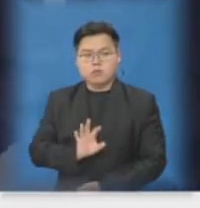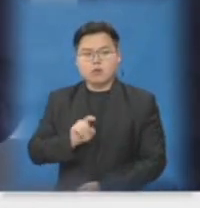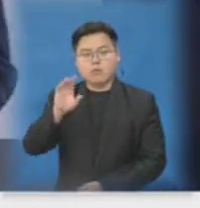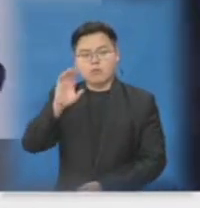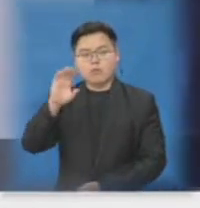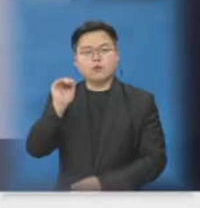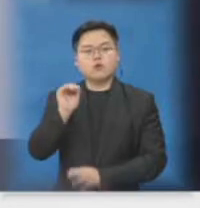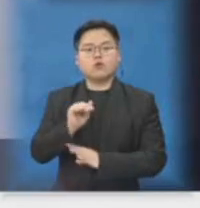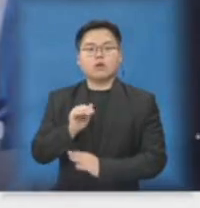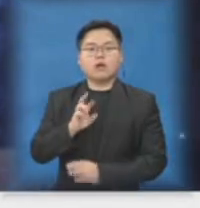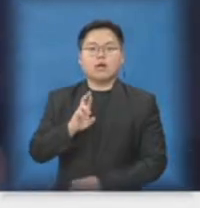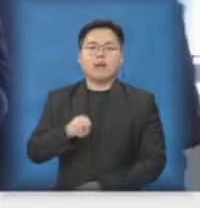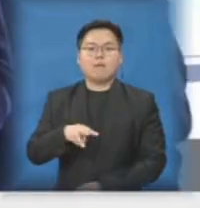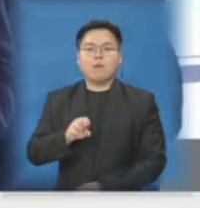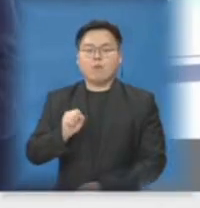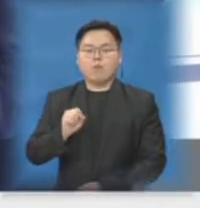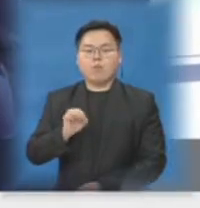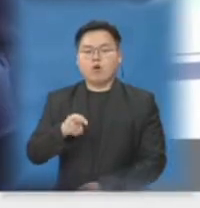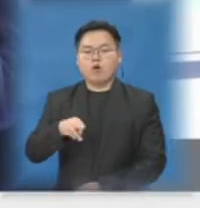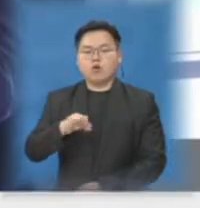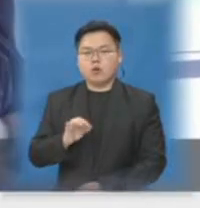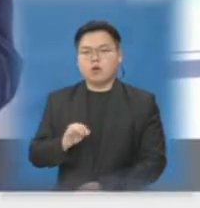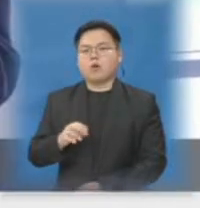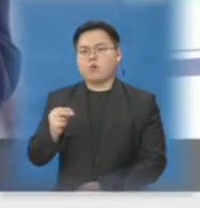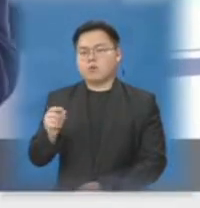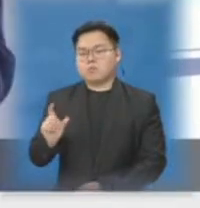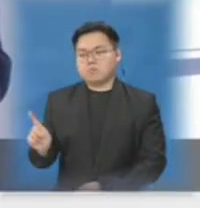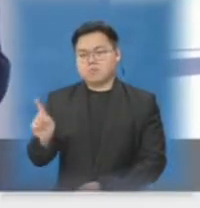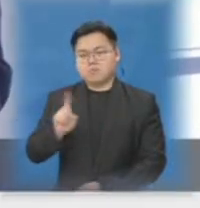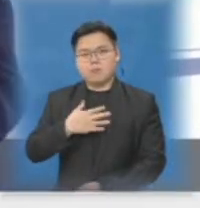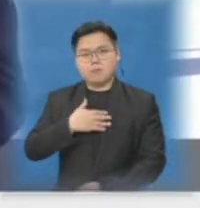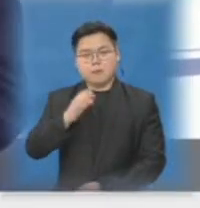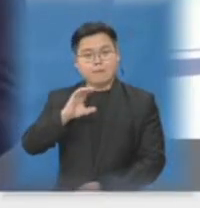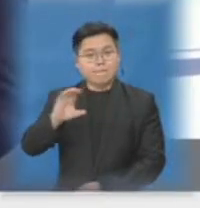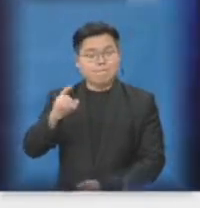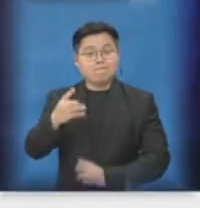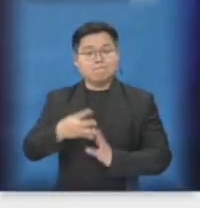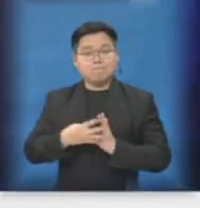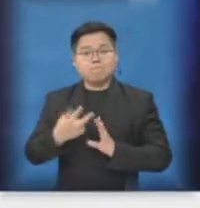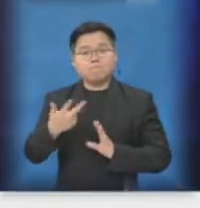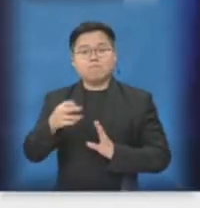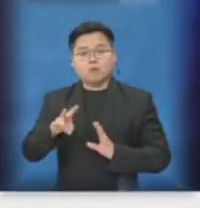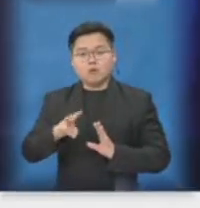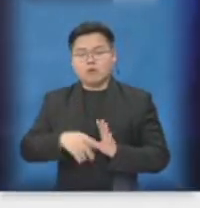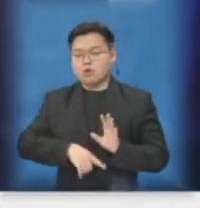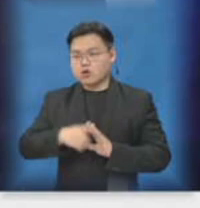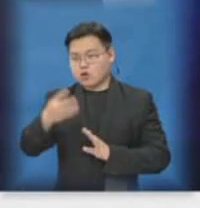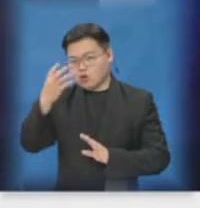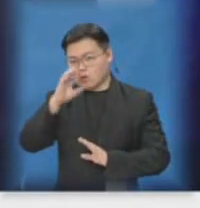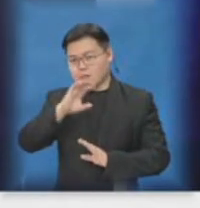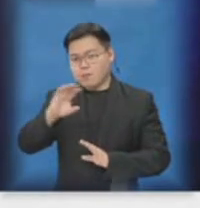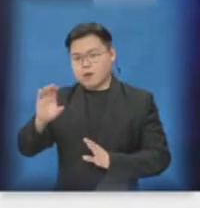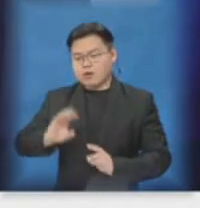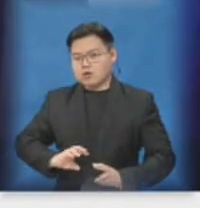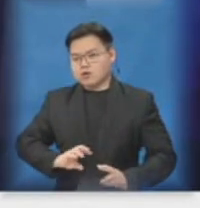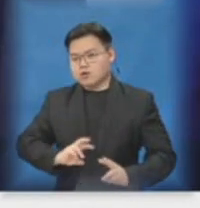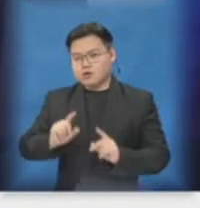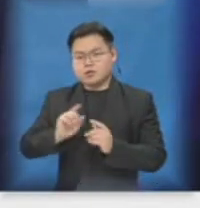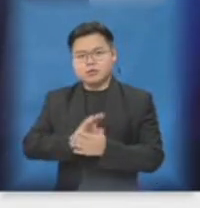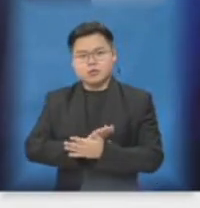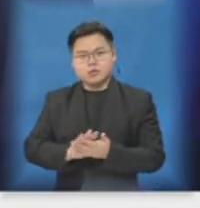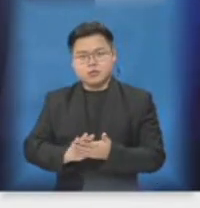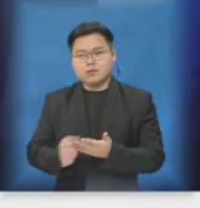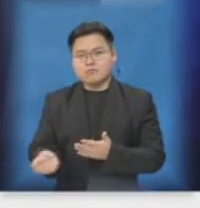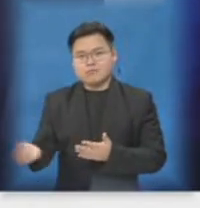дарга Ямамото Миноко манай байгууллага 1993 онос буюу Монгол улсын төрийн албаа шинжилгэж эхэлсэн цагаас дэмжлэг үзүүлж